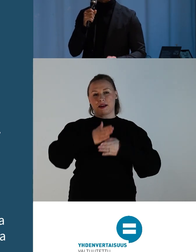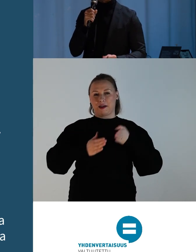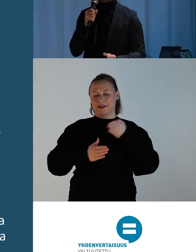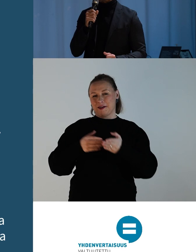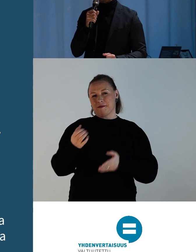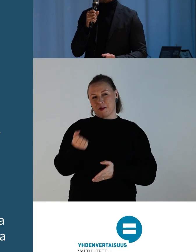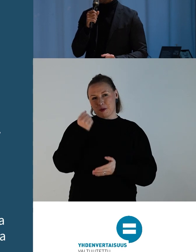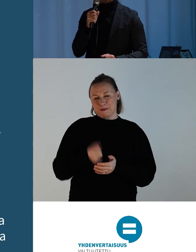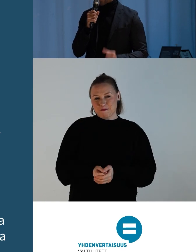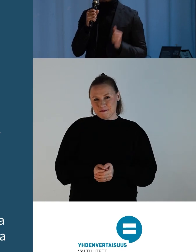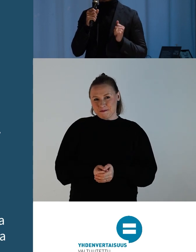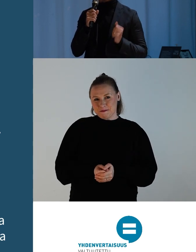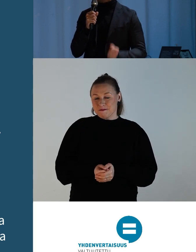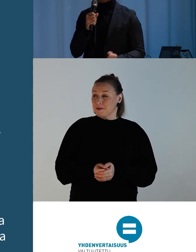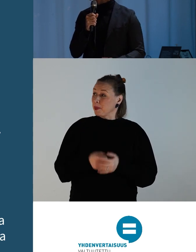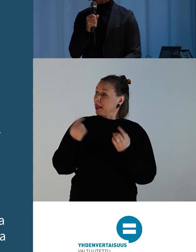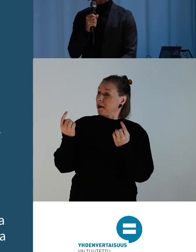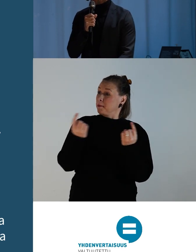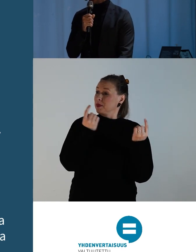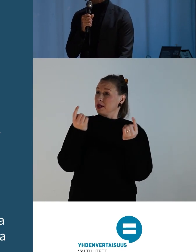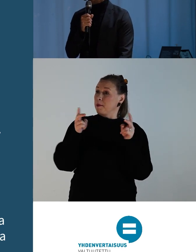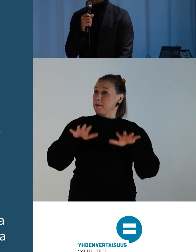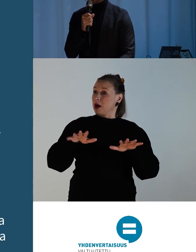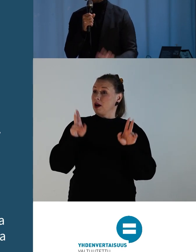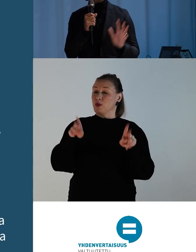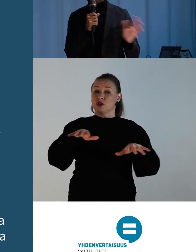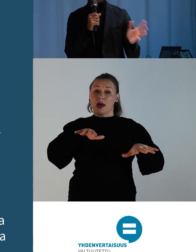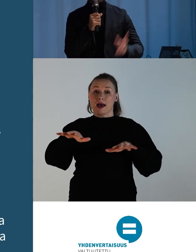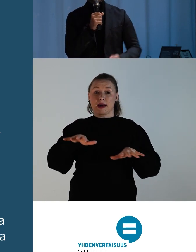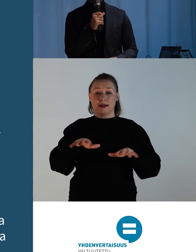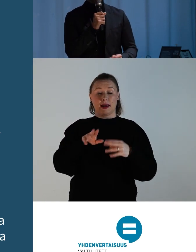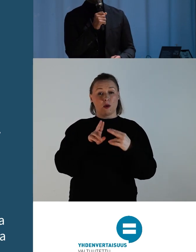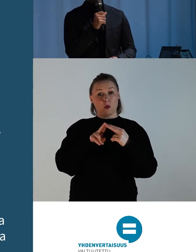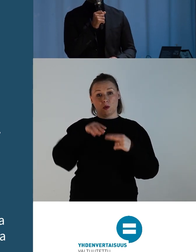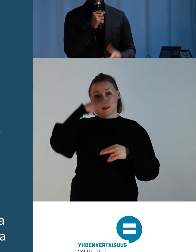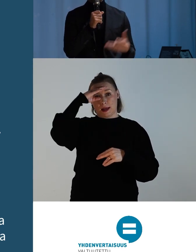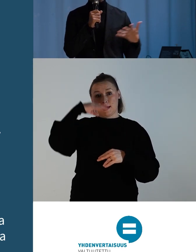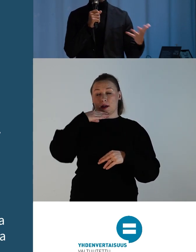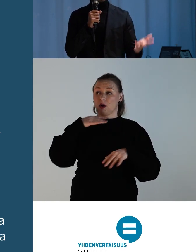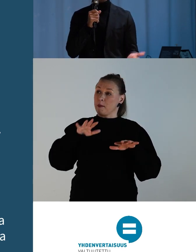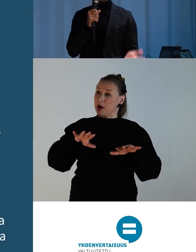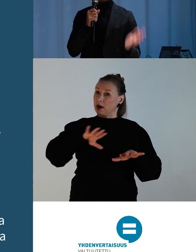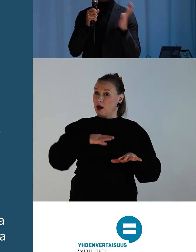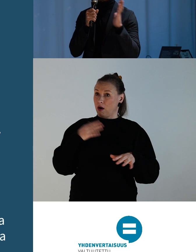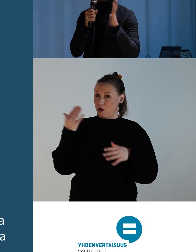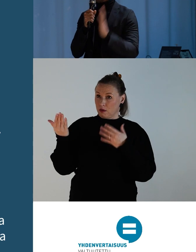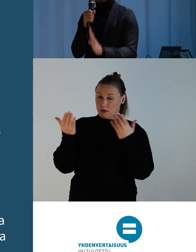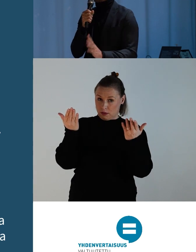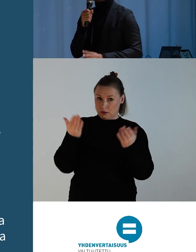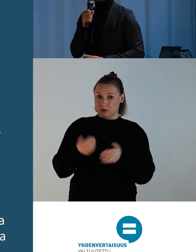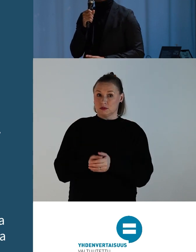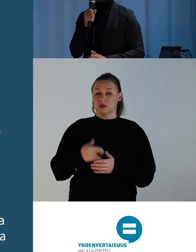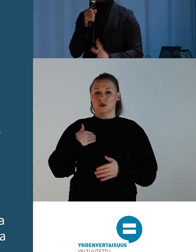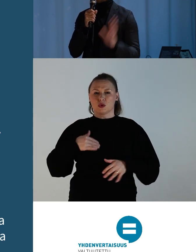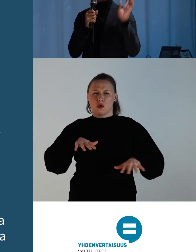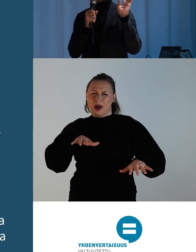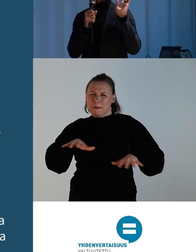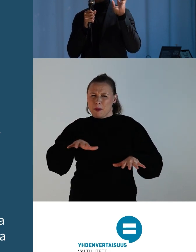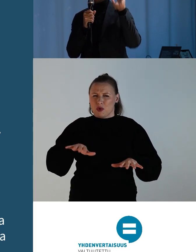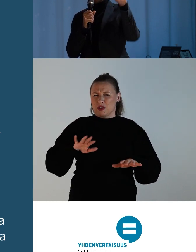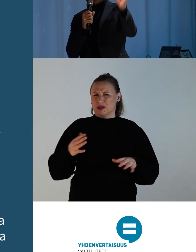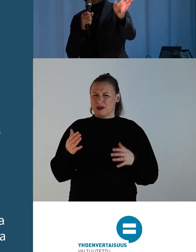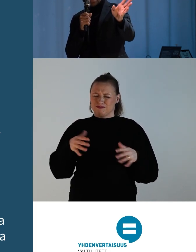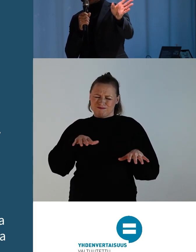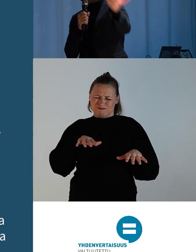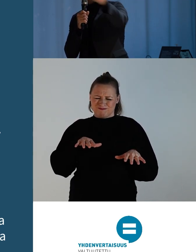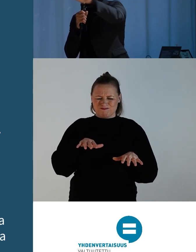täällä tilaisuudessa myöskin häirintäyhdyshenkilöitä, eli jos on joku semmoinen tilanne, mikä tuntuu epämukavalta tai jollain tavalla koette häirintää,